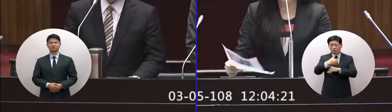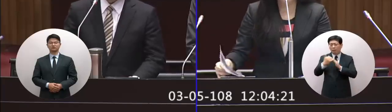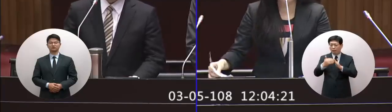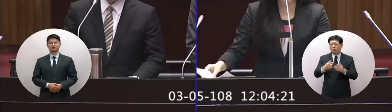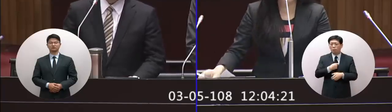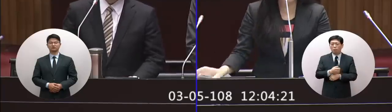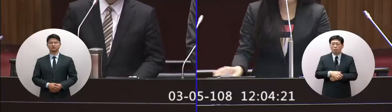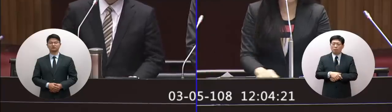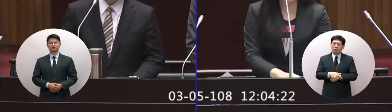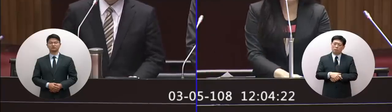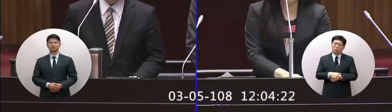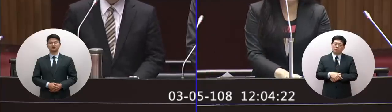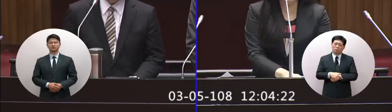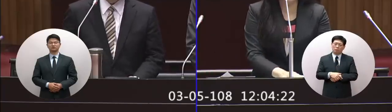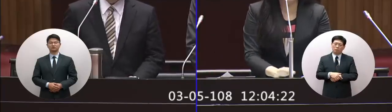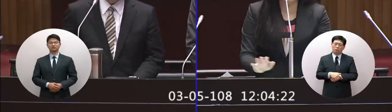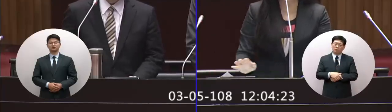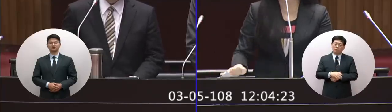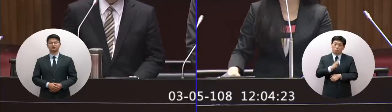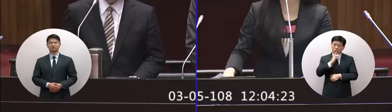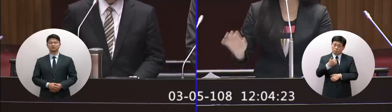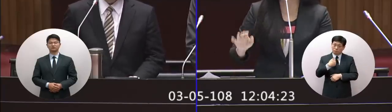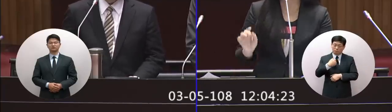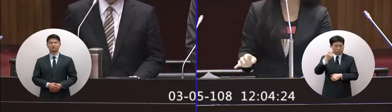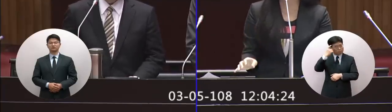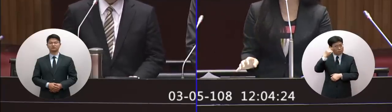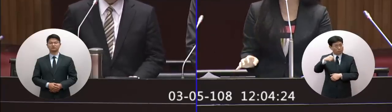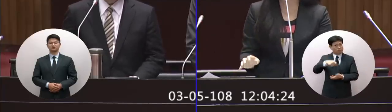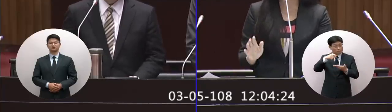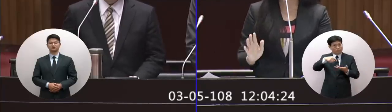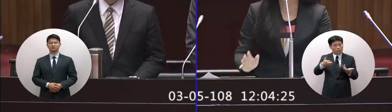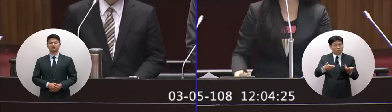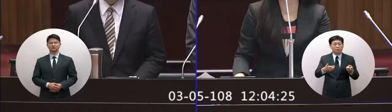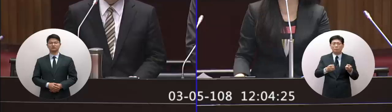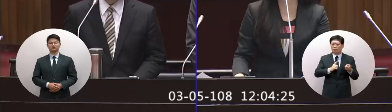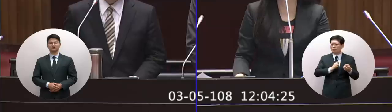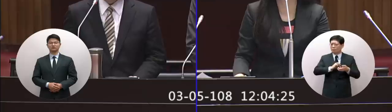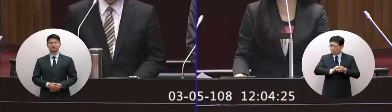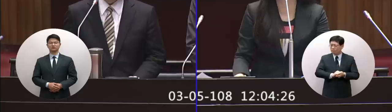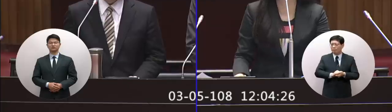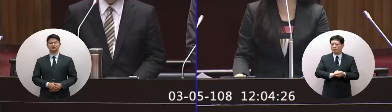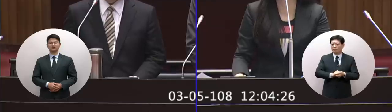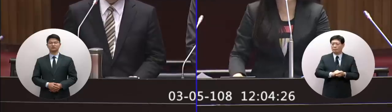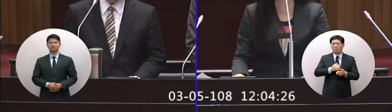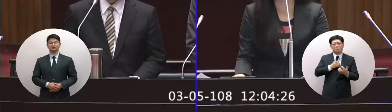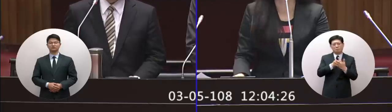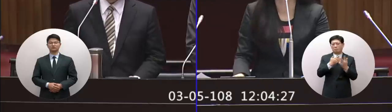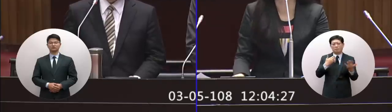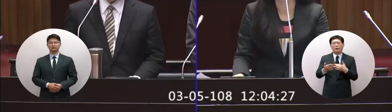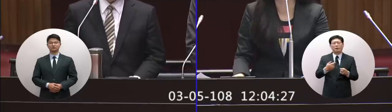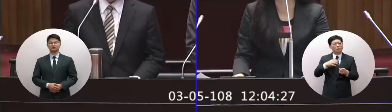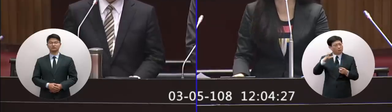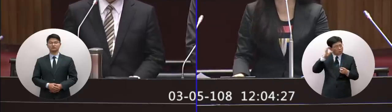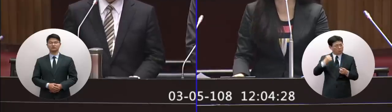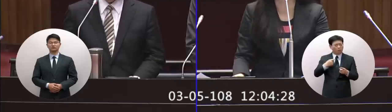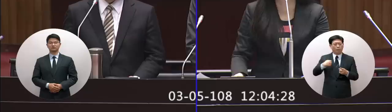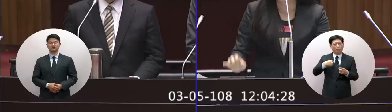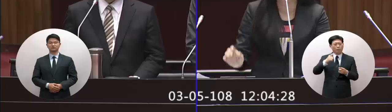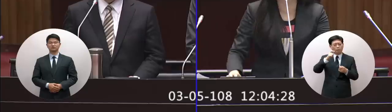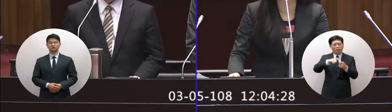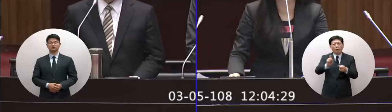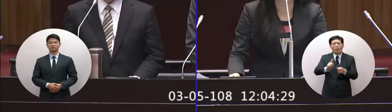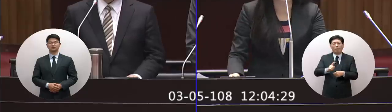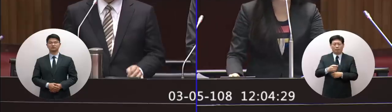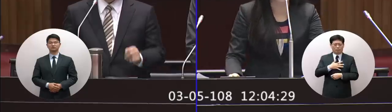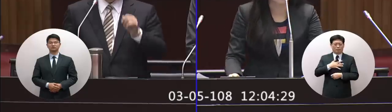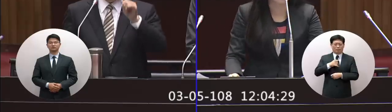所以我想就是说，院长，我讲这件事你一定非常的了解，你一定听懂我在讲什么，一